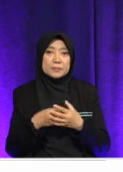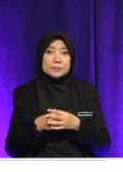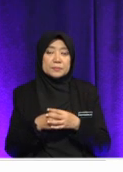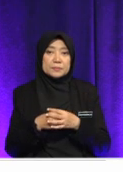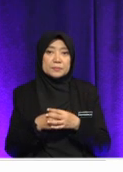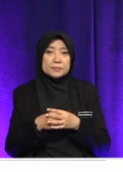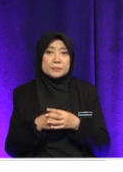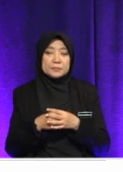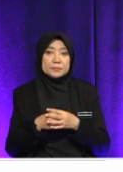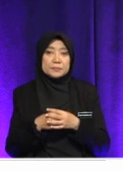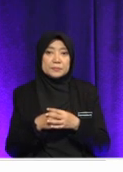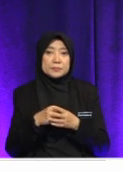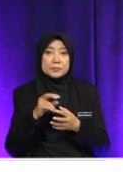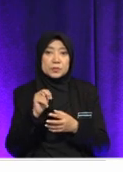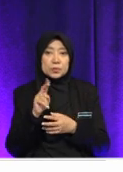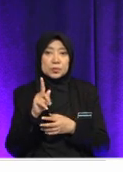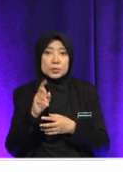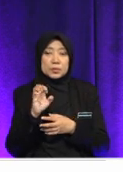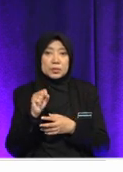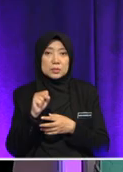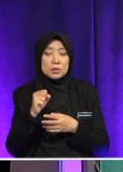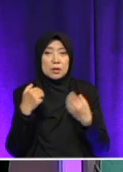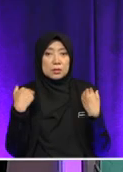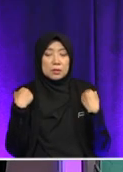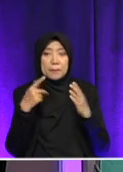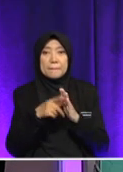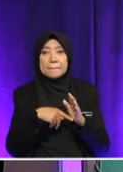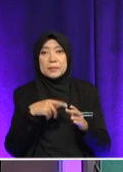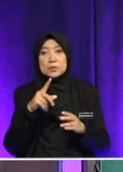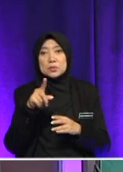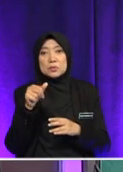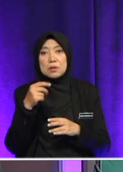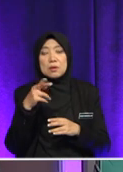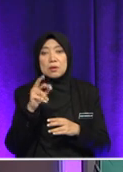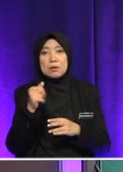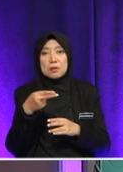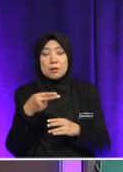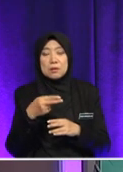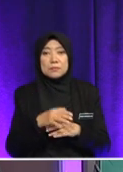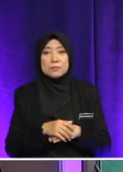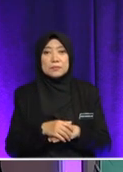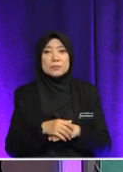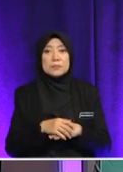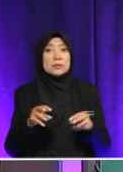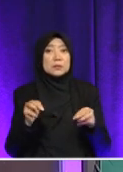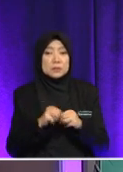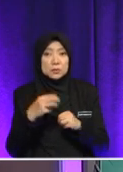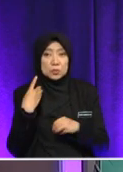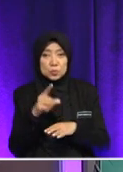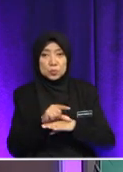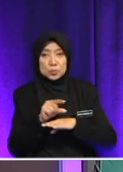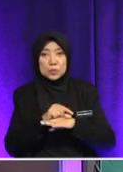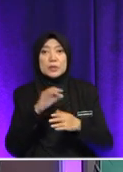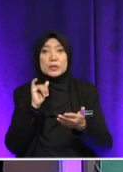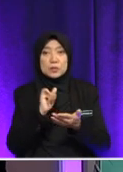oke nucles Ya ini kita ada pemecut Zara so ini bidang elektronik Ini lah kita guna ya itu